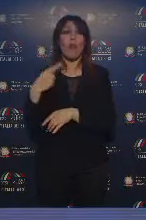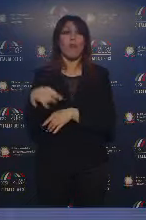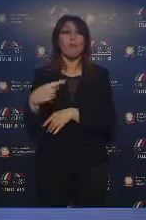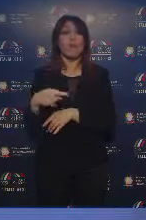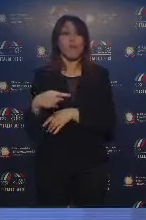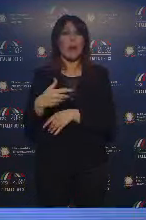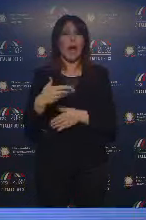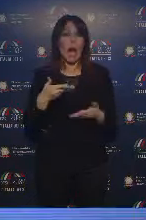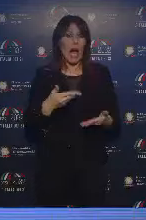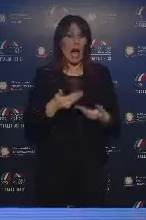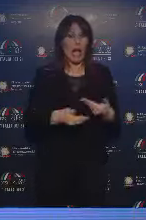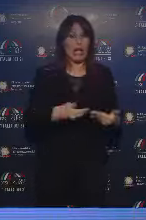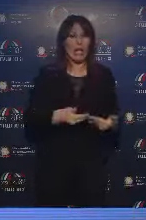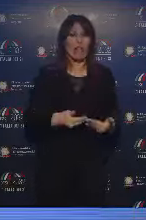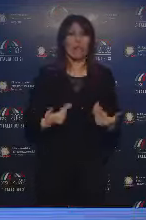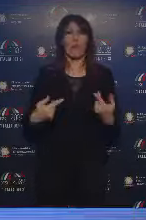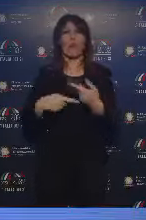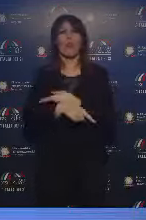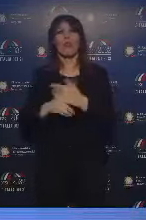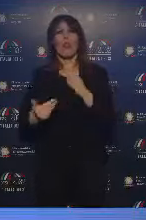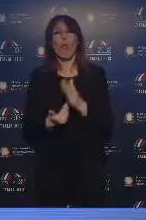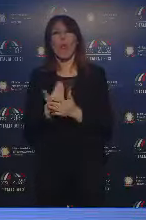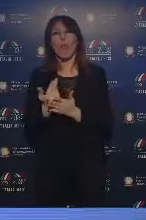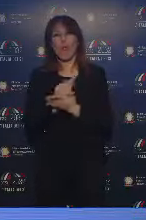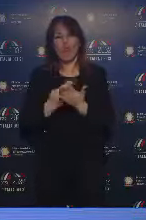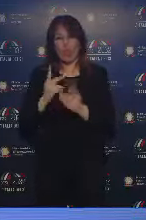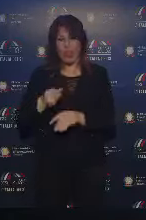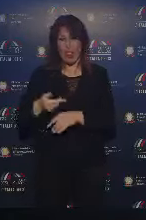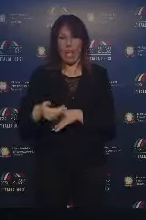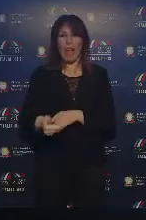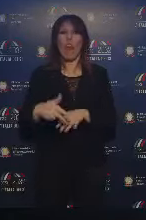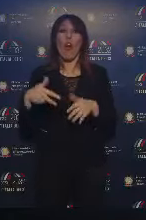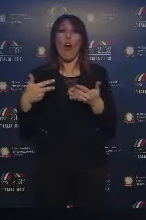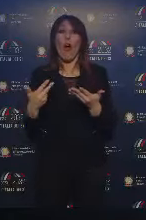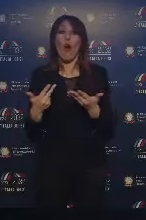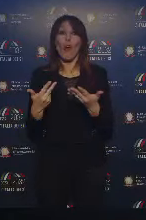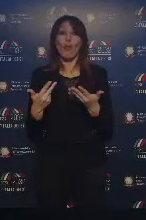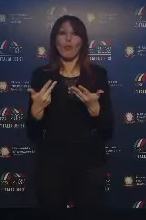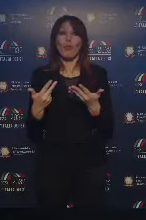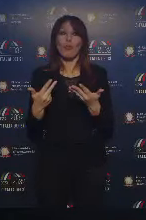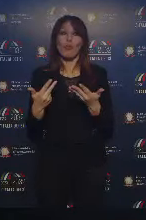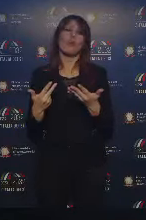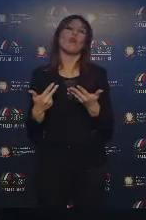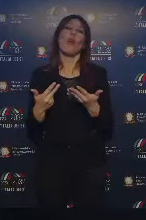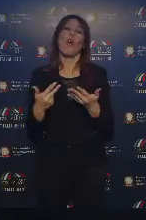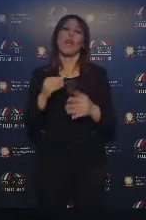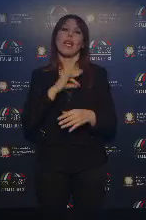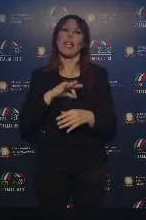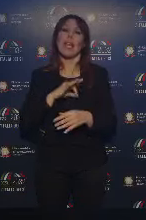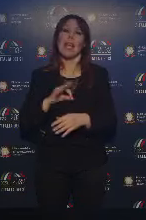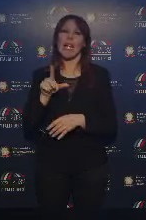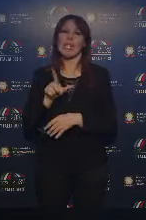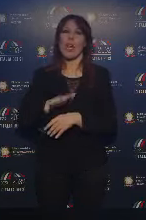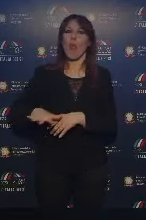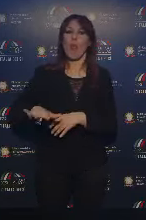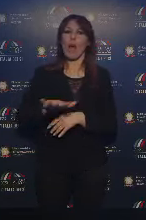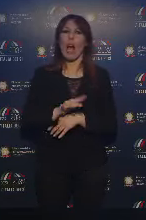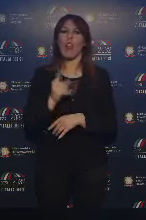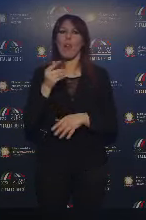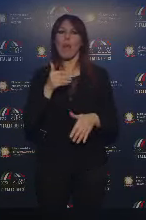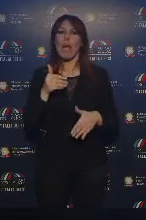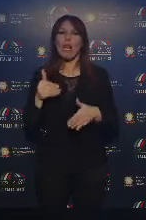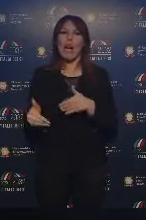corso mentre per nuove opere in progettazione ce ne sono to di interesse Lucano per 1 miliardo e